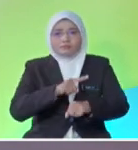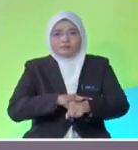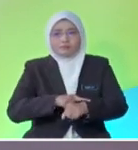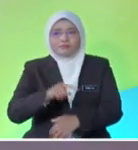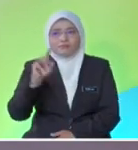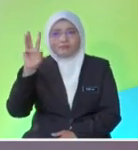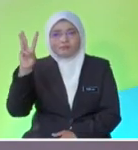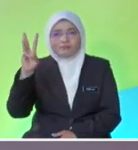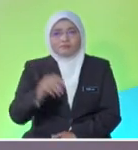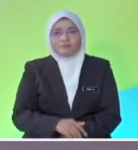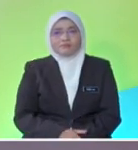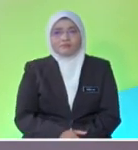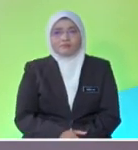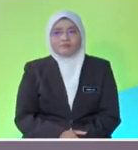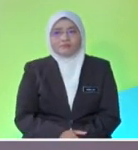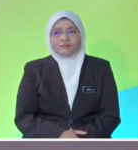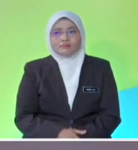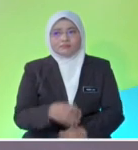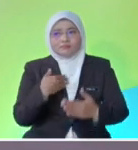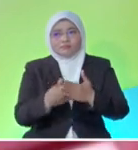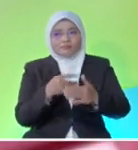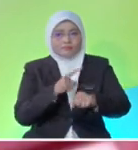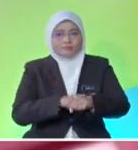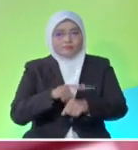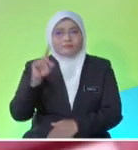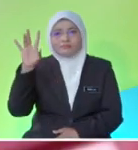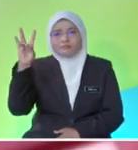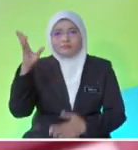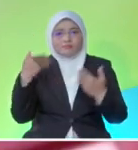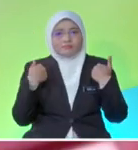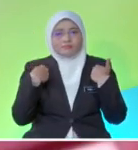pusingan ni? Sampai ke pukul 7, kemudian ada 30 minit.